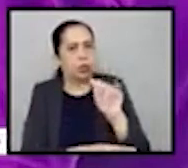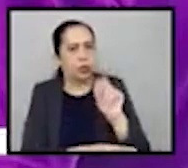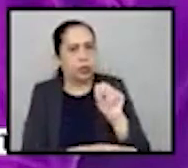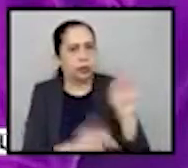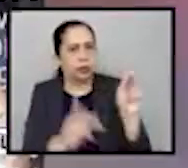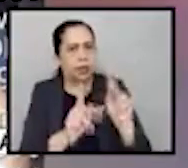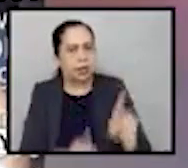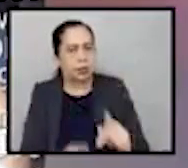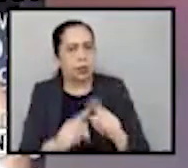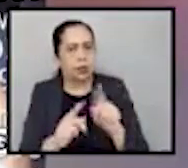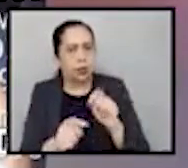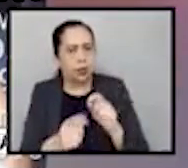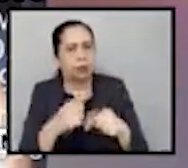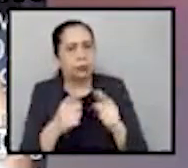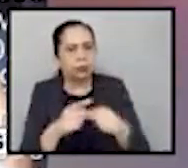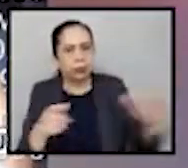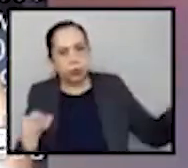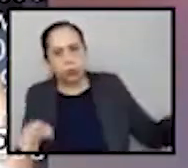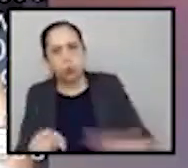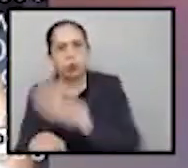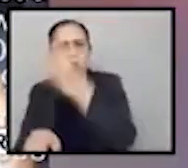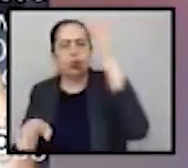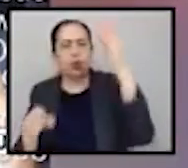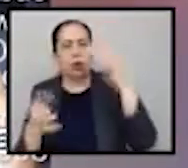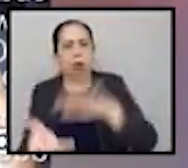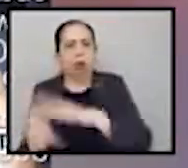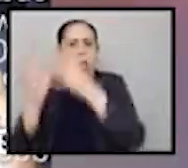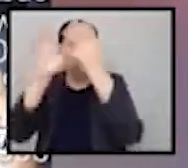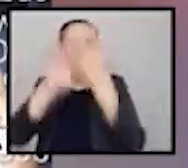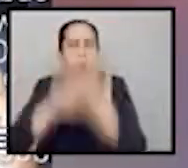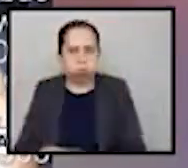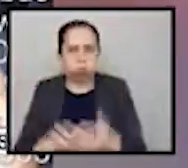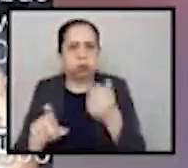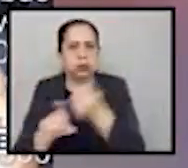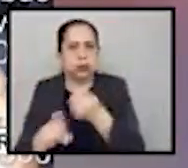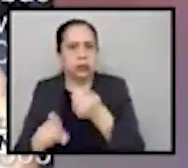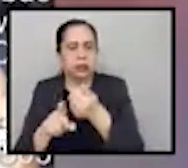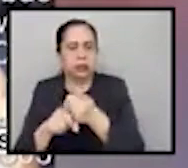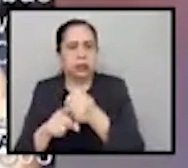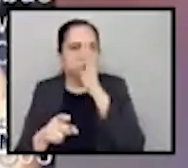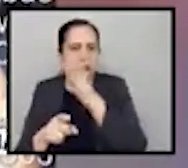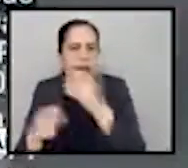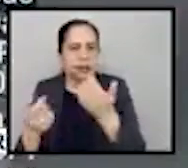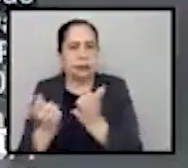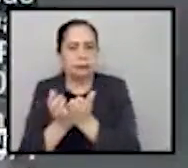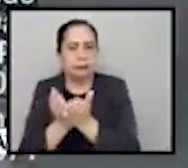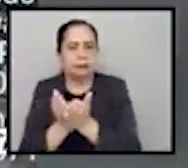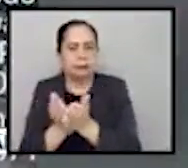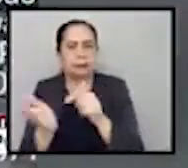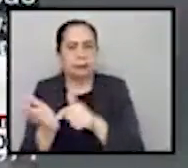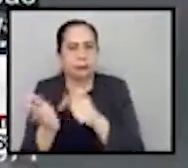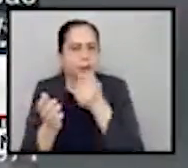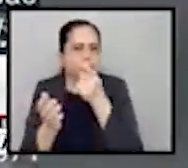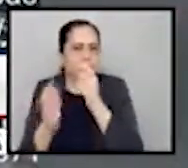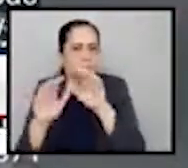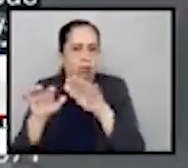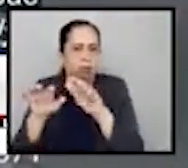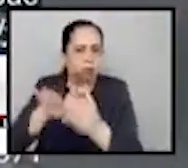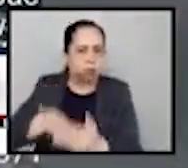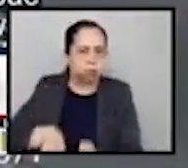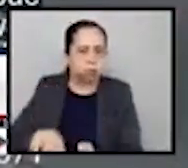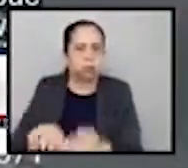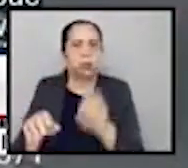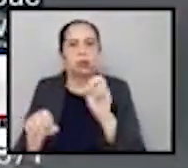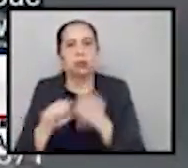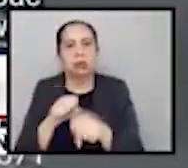Jatropa ng hampasin ng malakas na halon, dahilan para pumasira ang katawan ng motorbangka at bahagyang lumubog. Dahil dito,